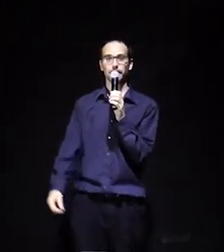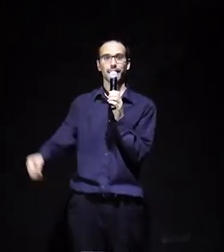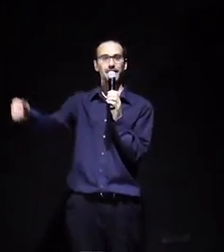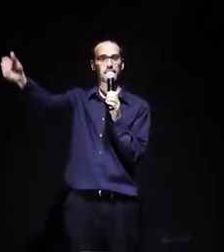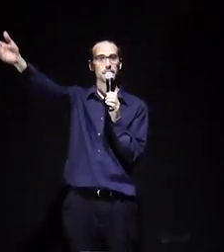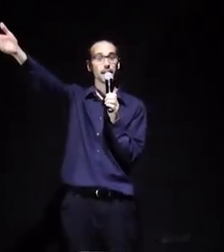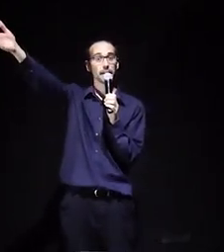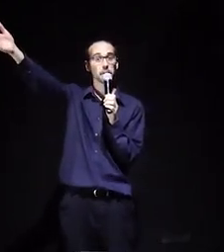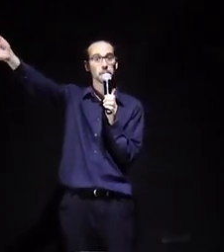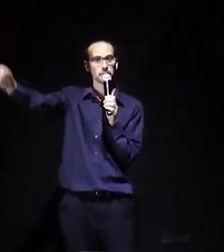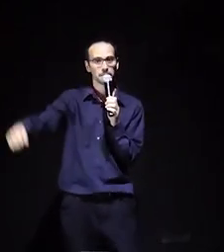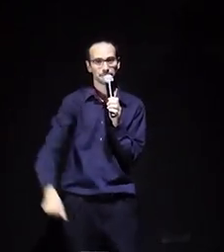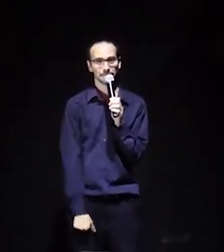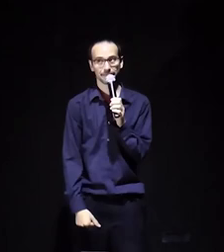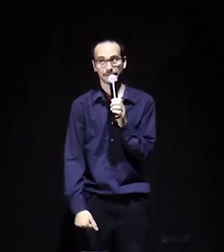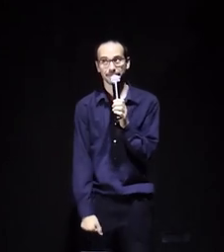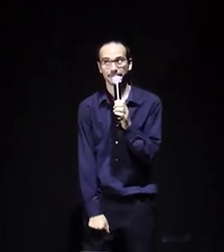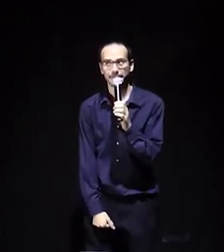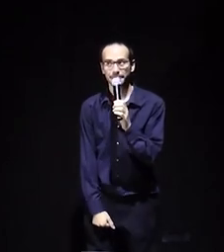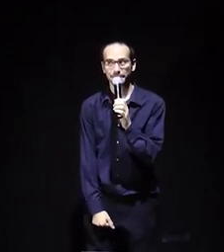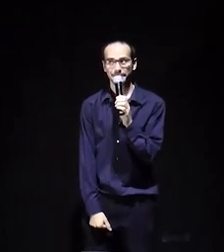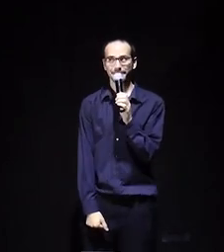Tenim a la Jessamí, a la veu.